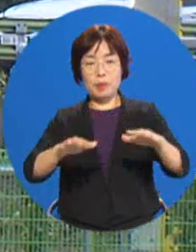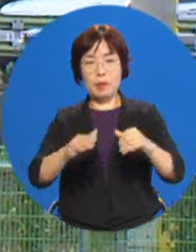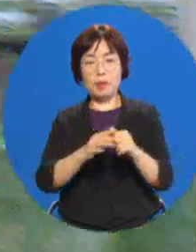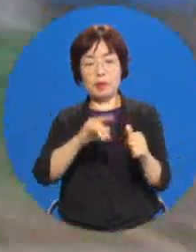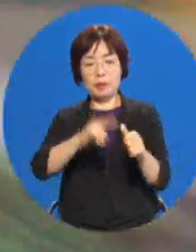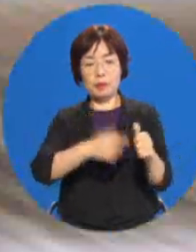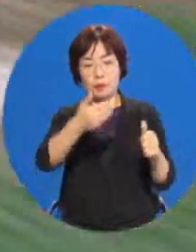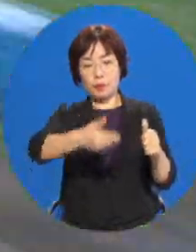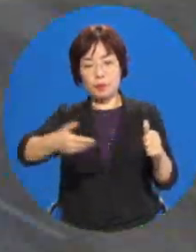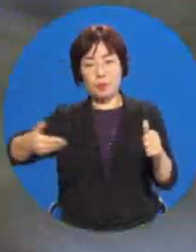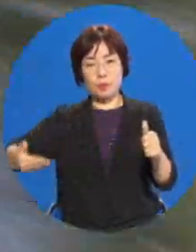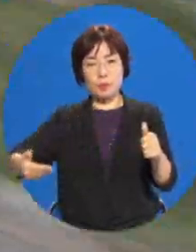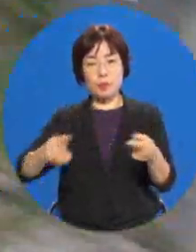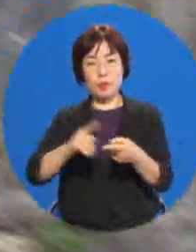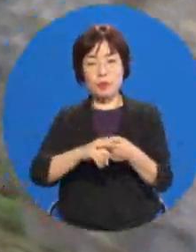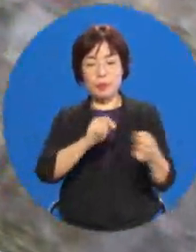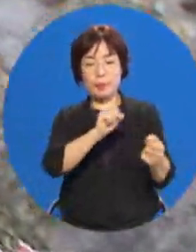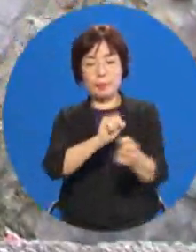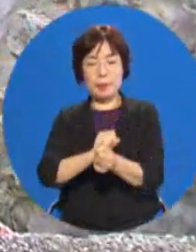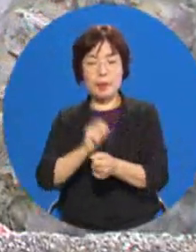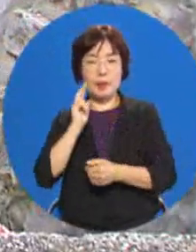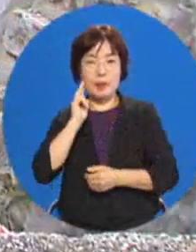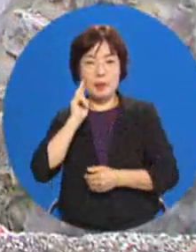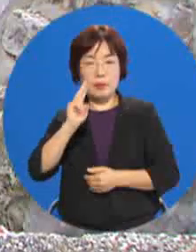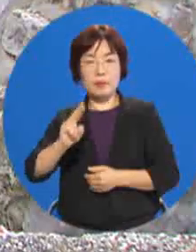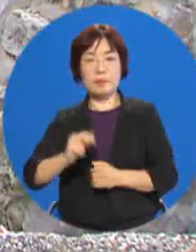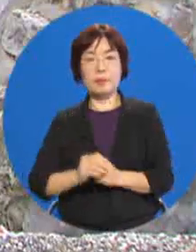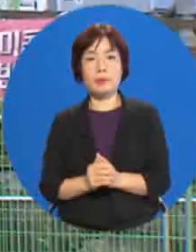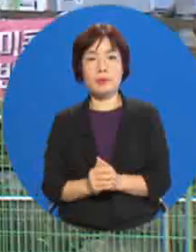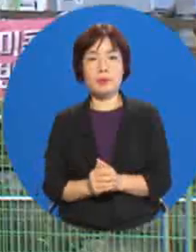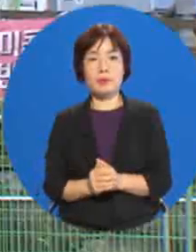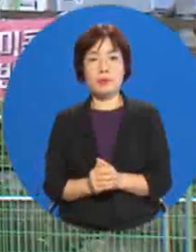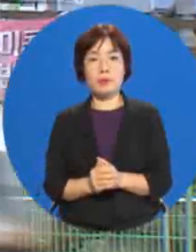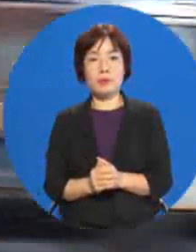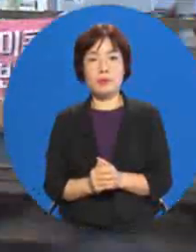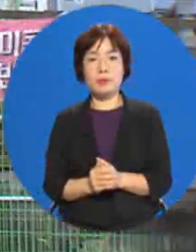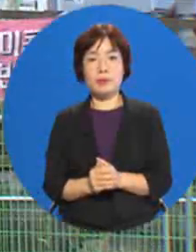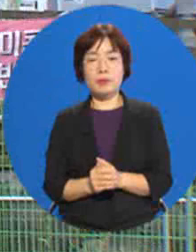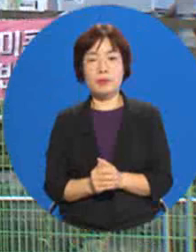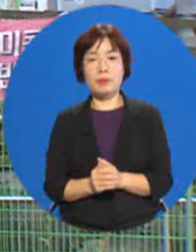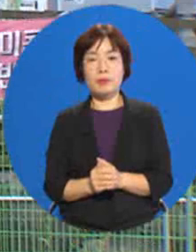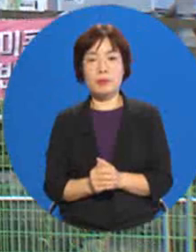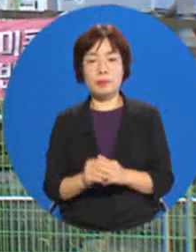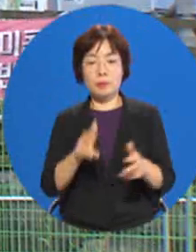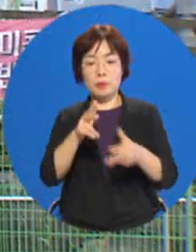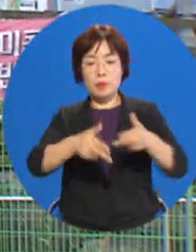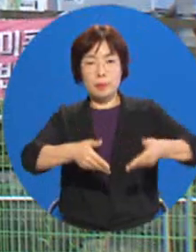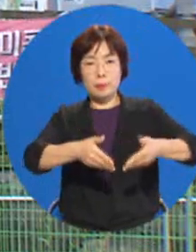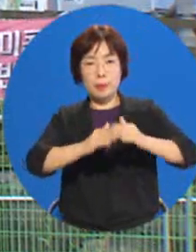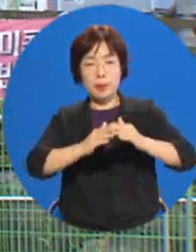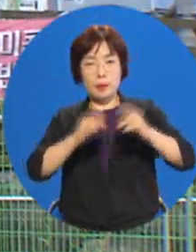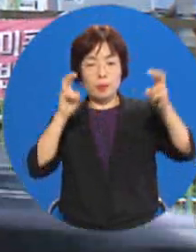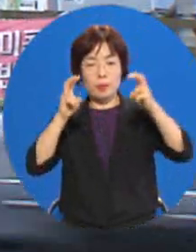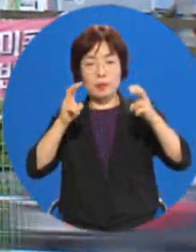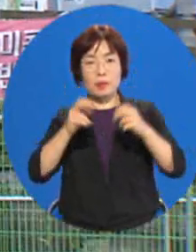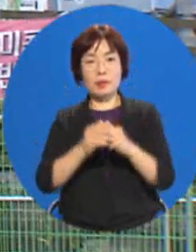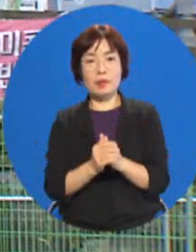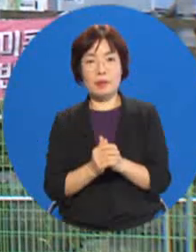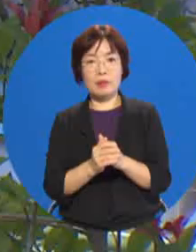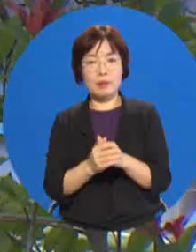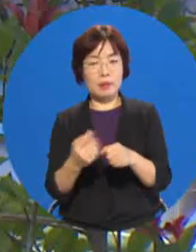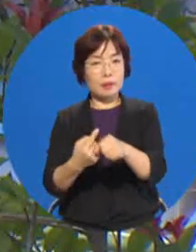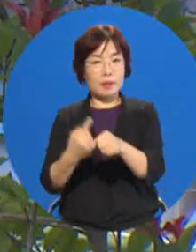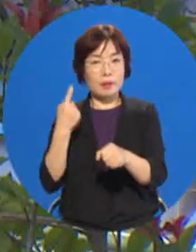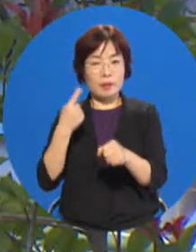생태 하천인 우산천의 오염도 불가피할 것이라고 말합니다. 특히 이번에 사업을 추진하고 있는 사업자는